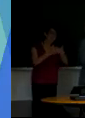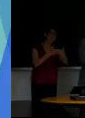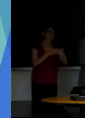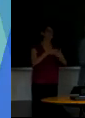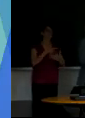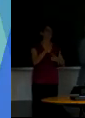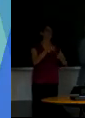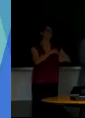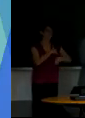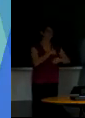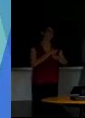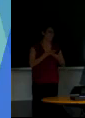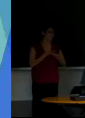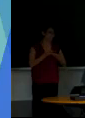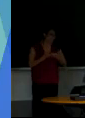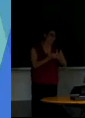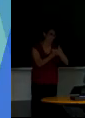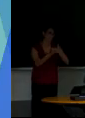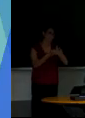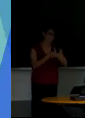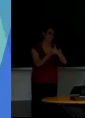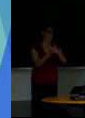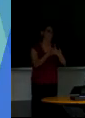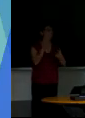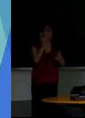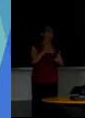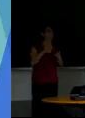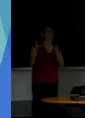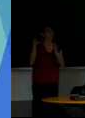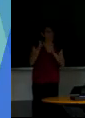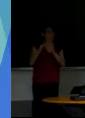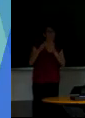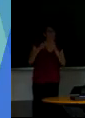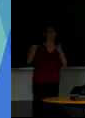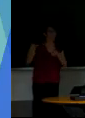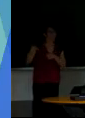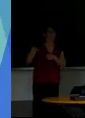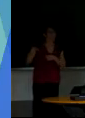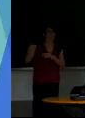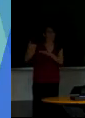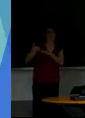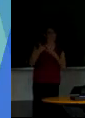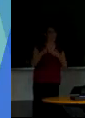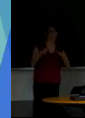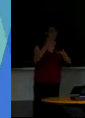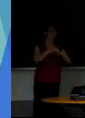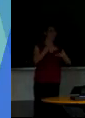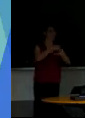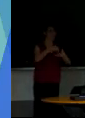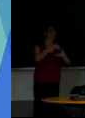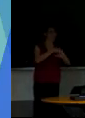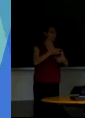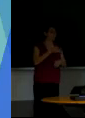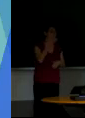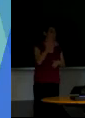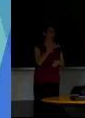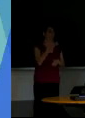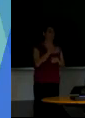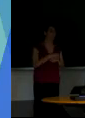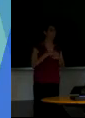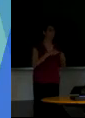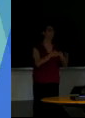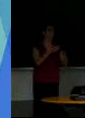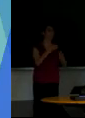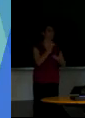elevata. La vicinanza con gli studenti e la vicinanza con le aziende, tra l'altro, ci consente di aggiornare in continuazione quelli che sono i